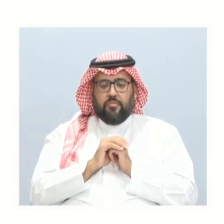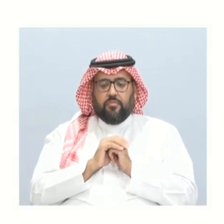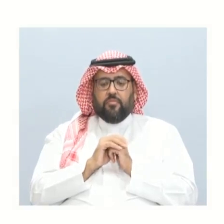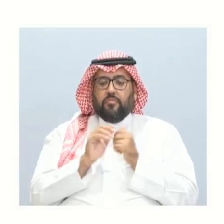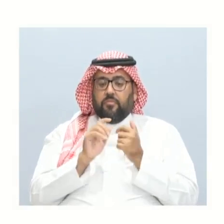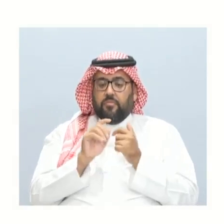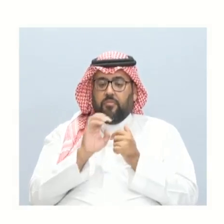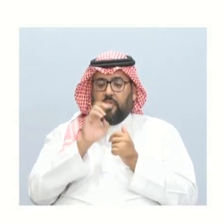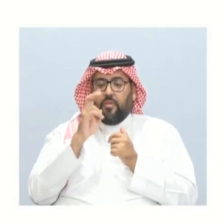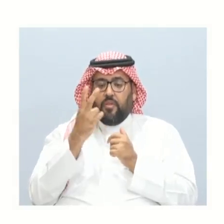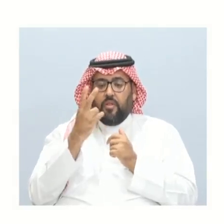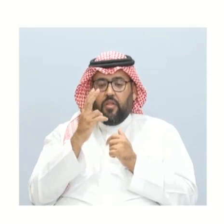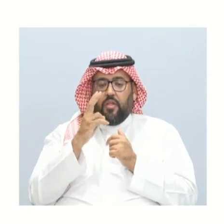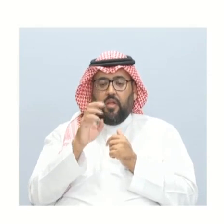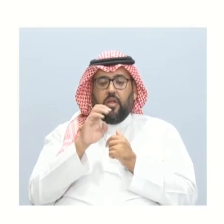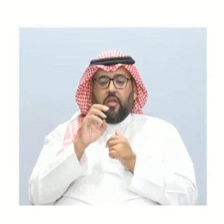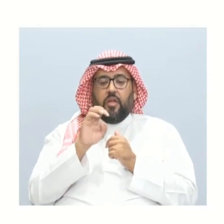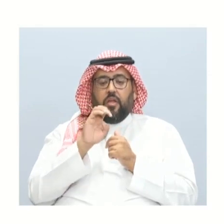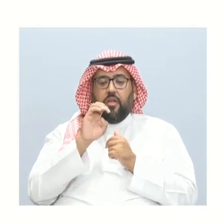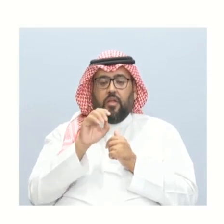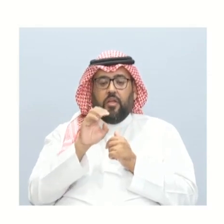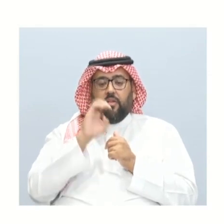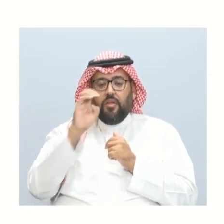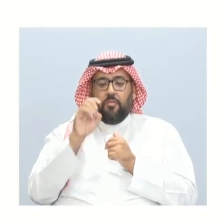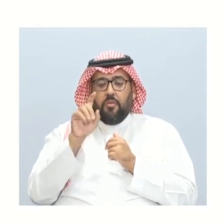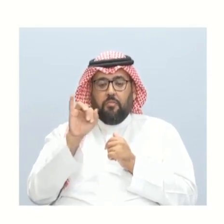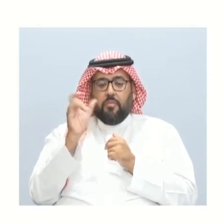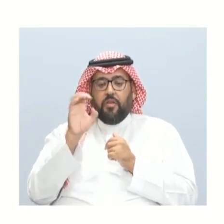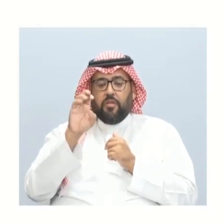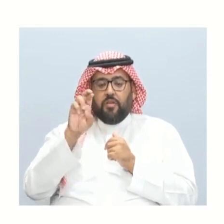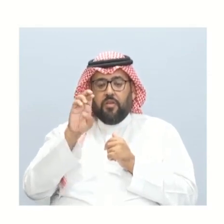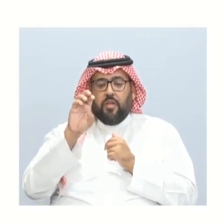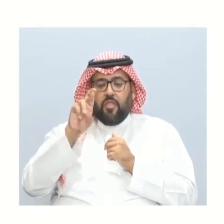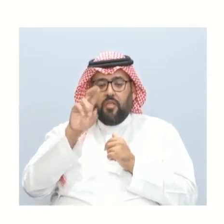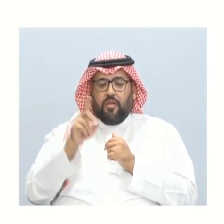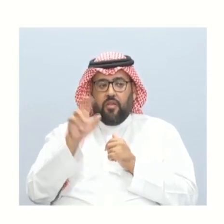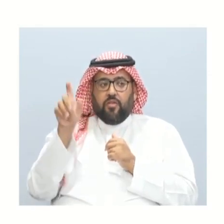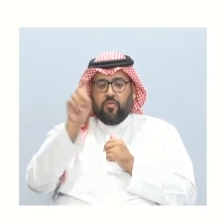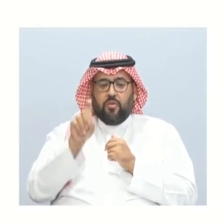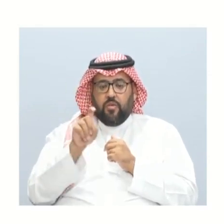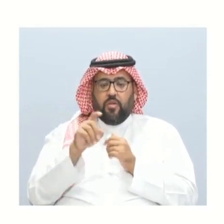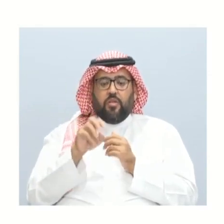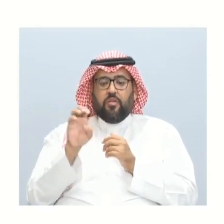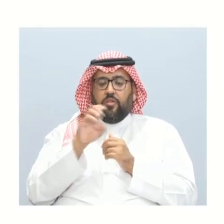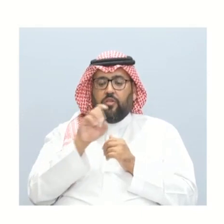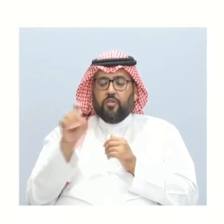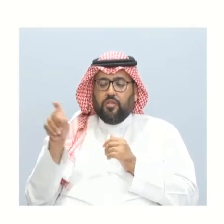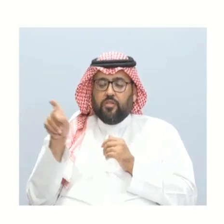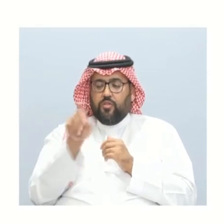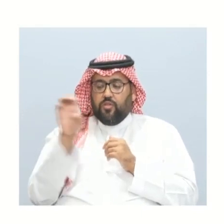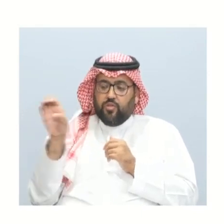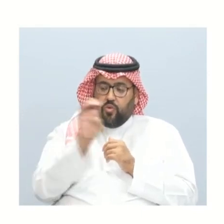ايضا الاجابه من جذر السؤال ايضا اضع علامه صح امام الاجابه